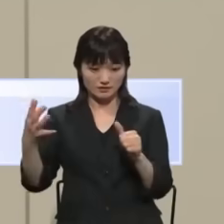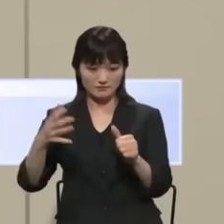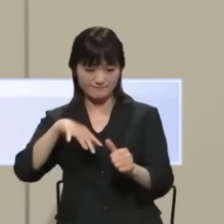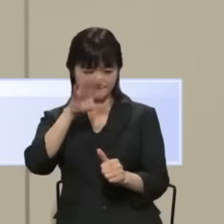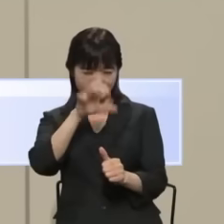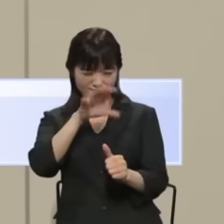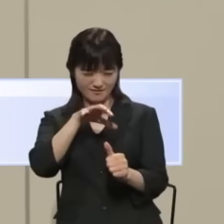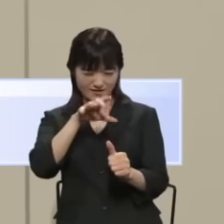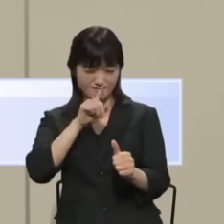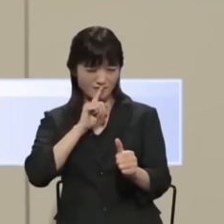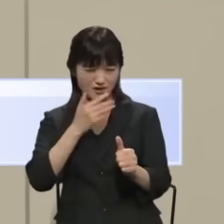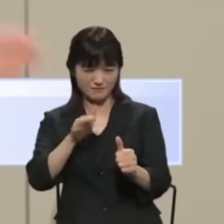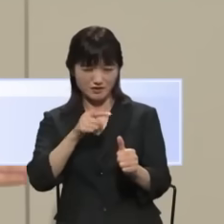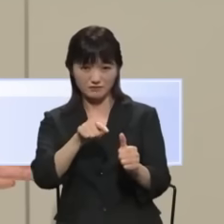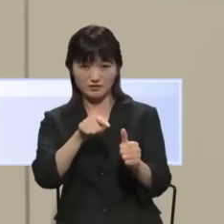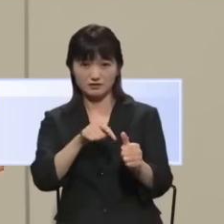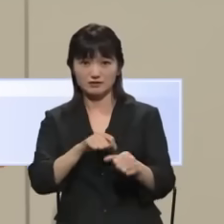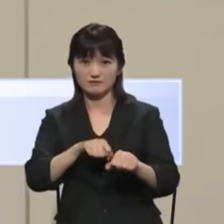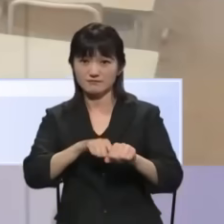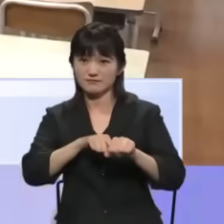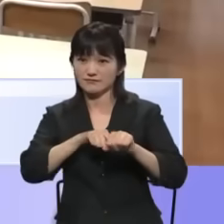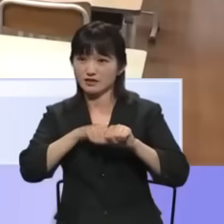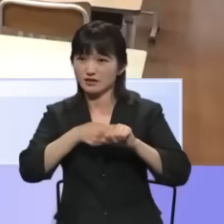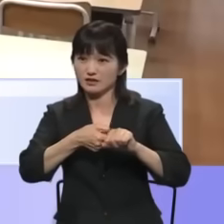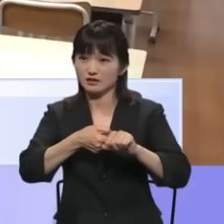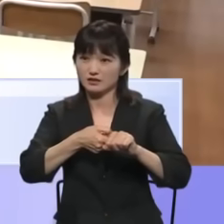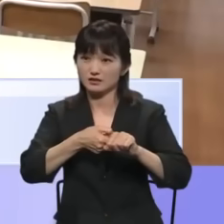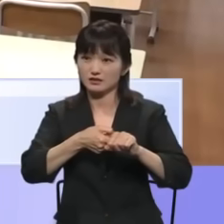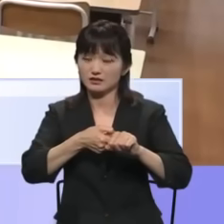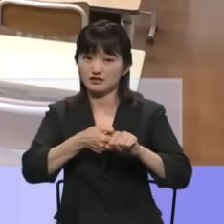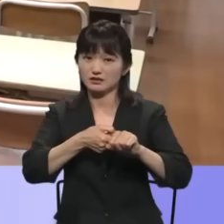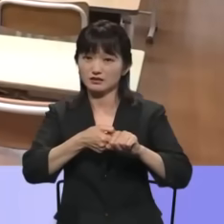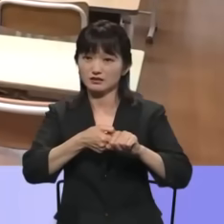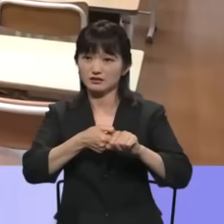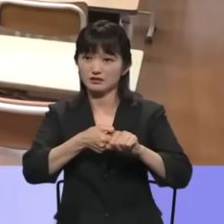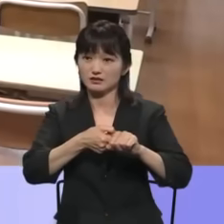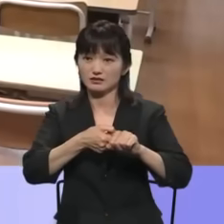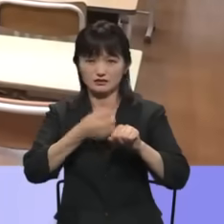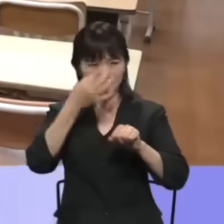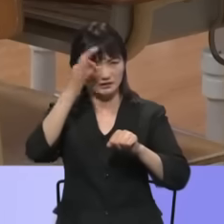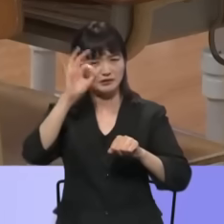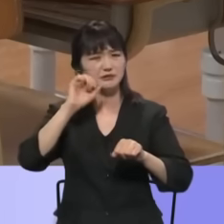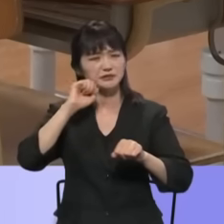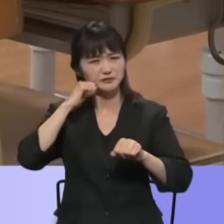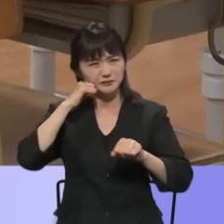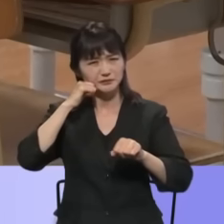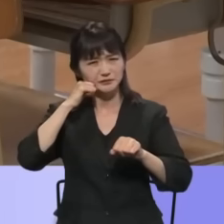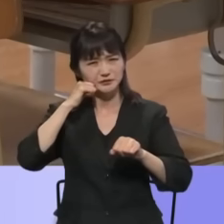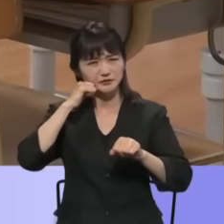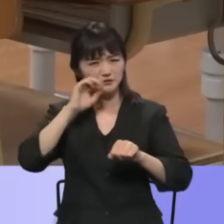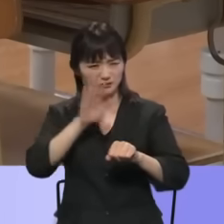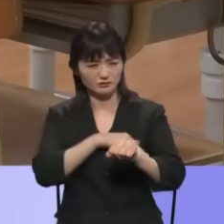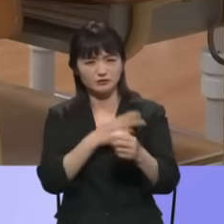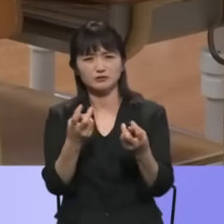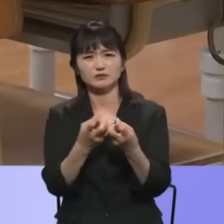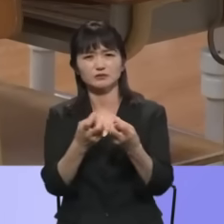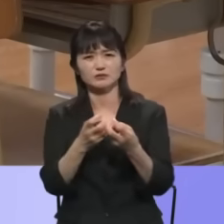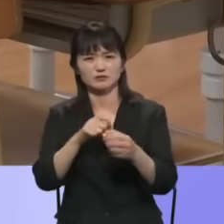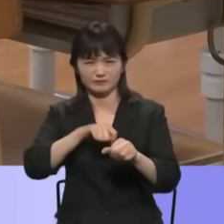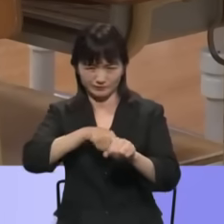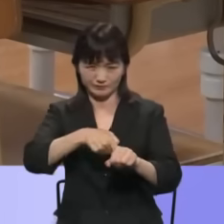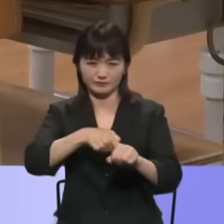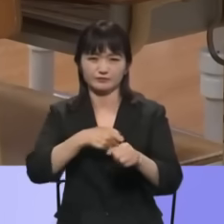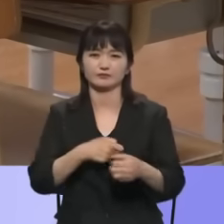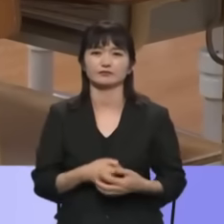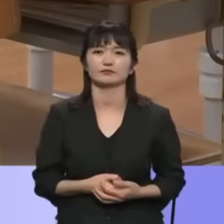아니면은 뭐 벌을 너무 좀 객관적으로 인정되기 어려운 사회통념상 좀 부당한 방법으로 벌을 세웠다든지